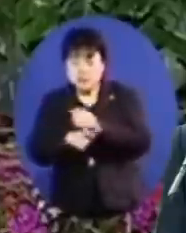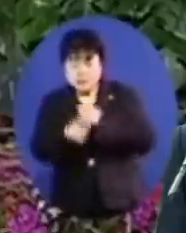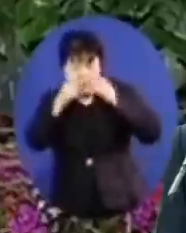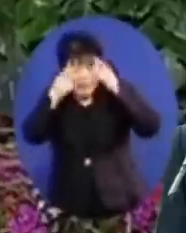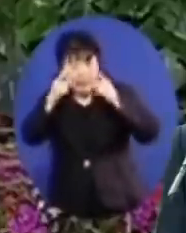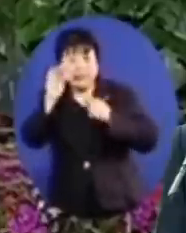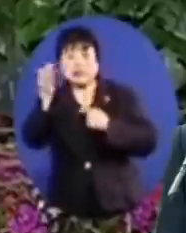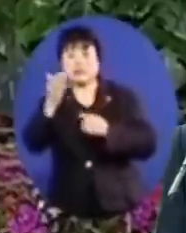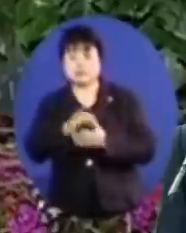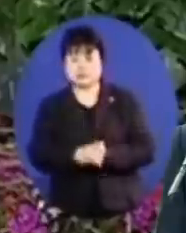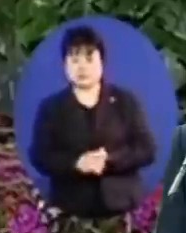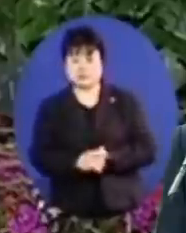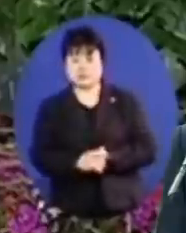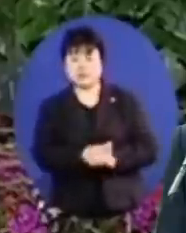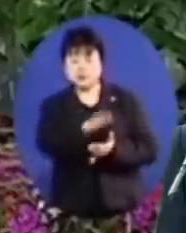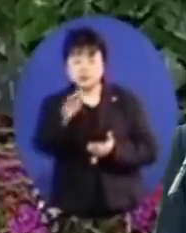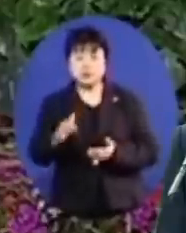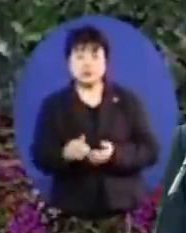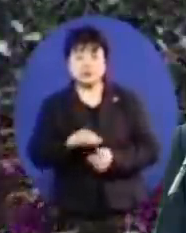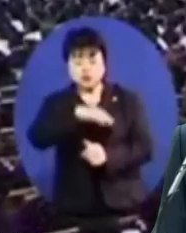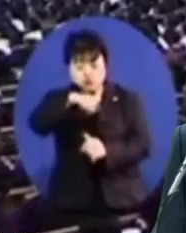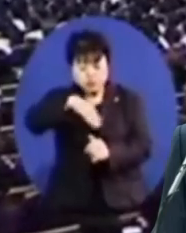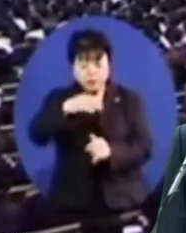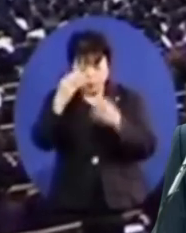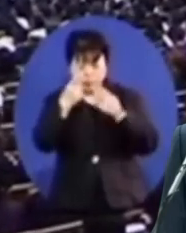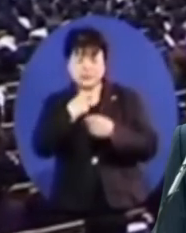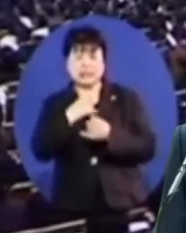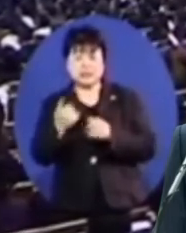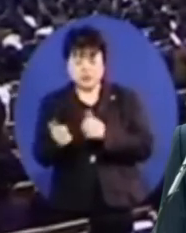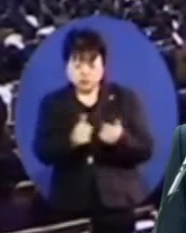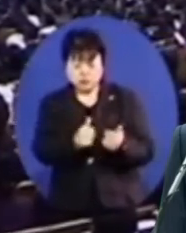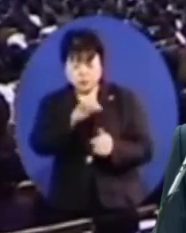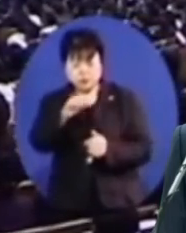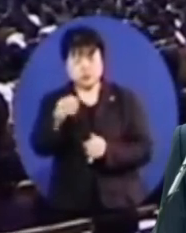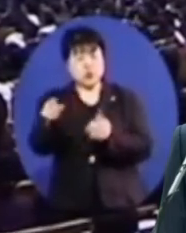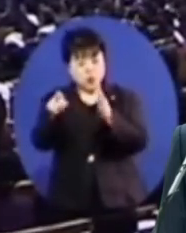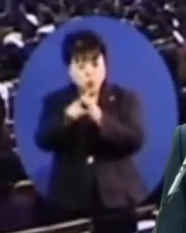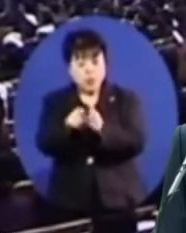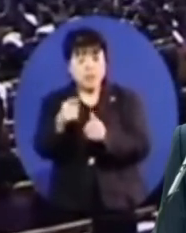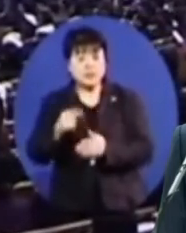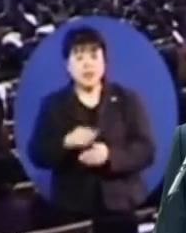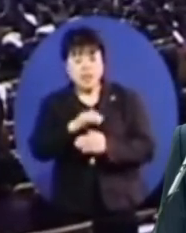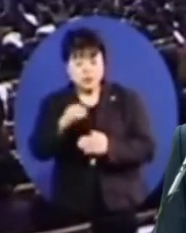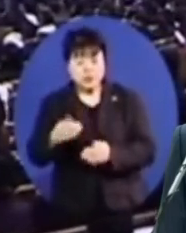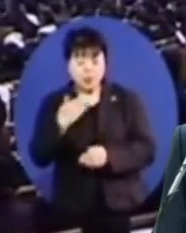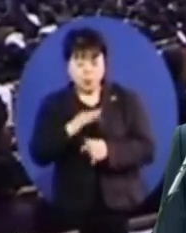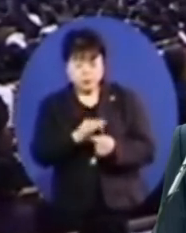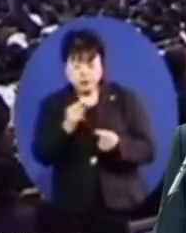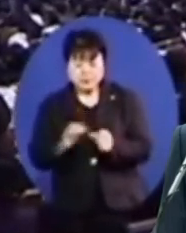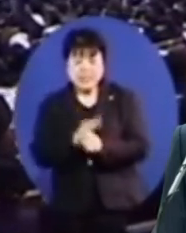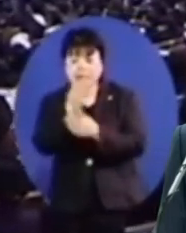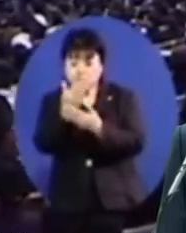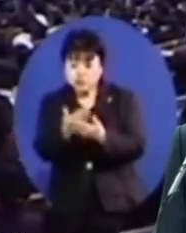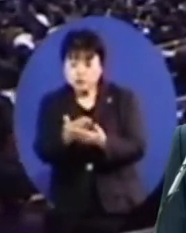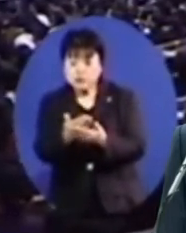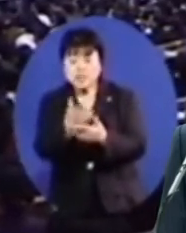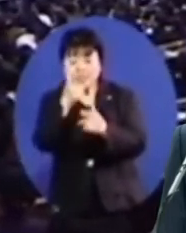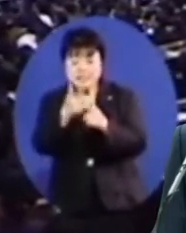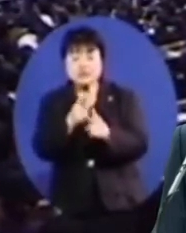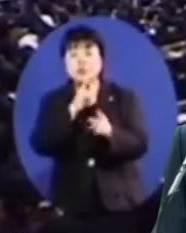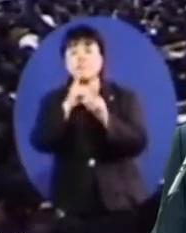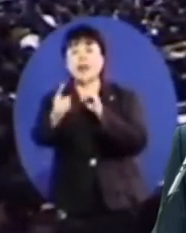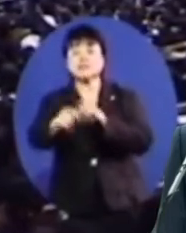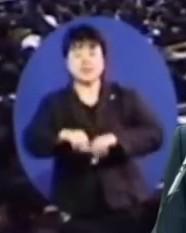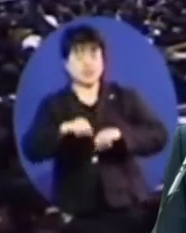되었던 것입니다. 우리도 우리 주위의 고통받고 죽어가는 이웃을 위해 내 이웃을 내 몸처럼 사랑하라는 예수님의